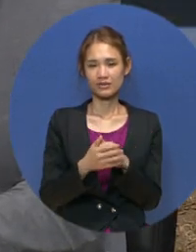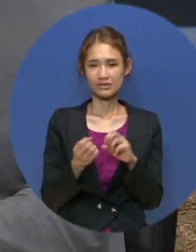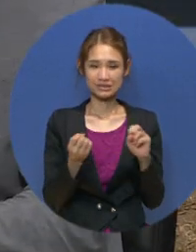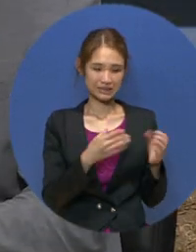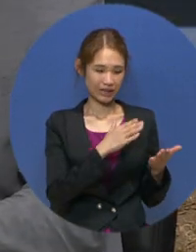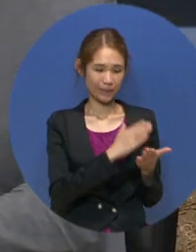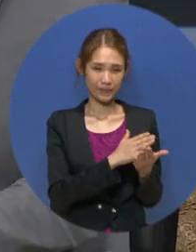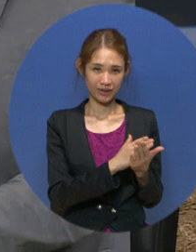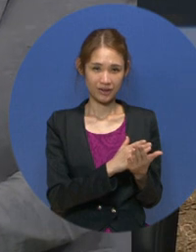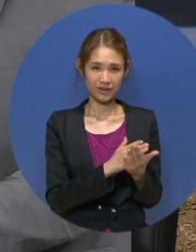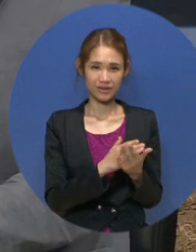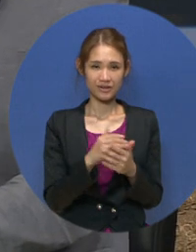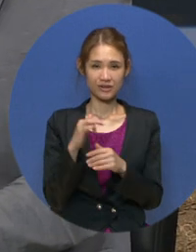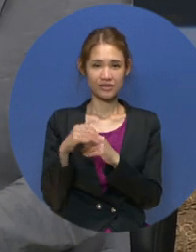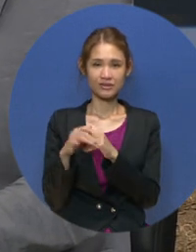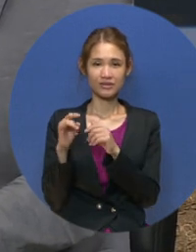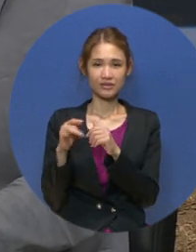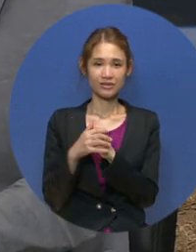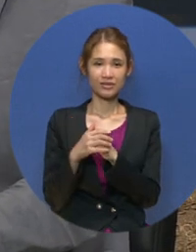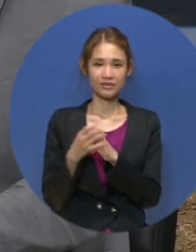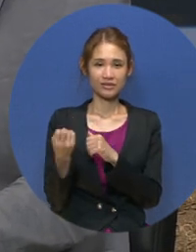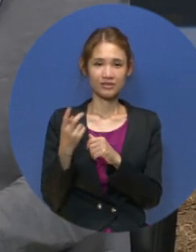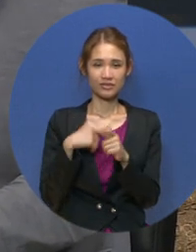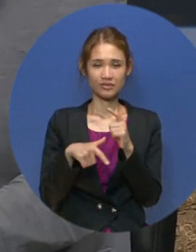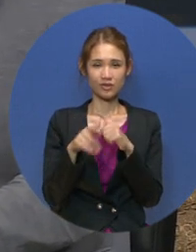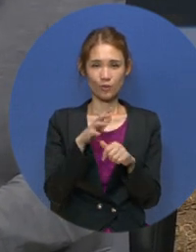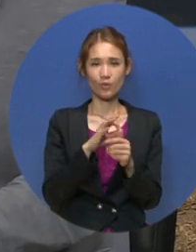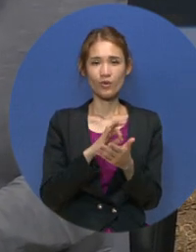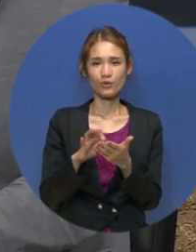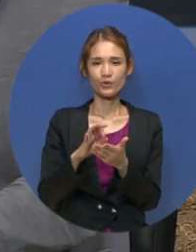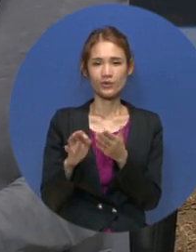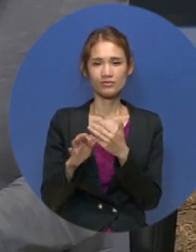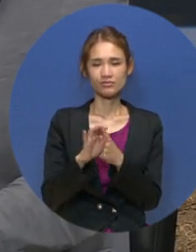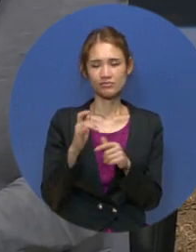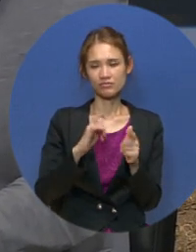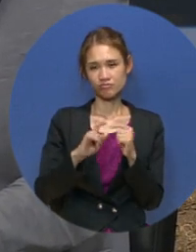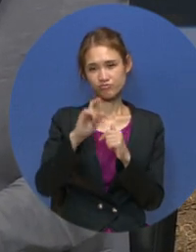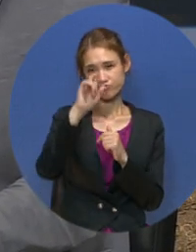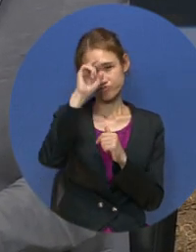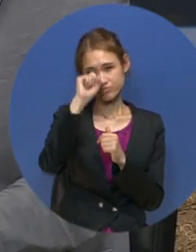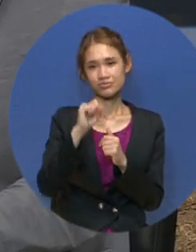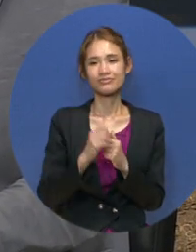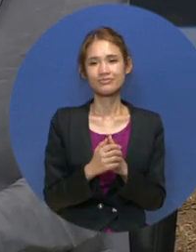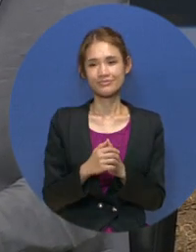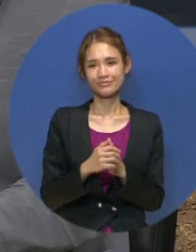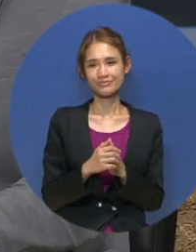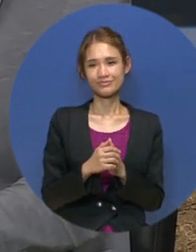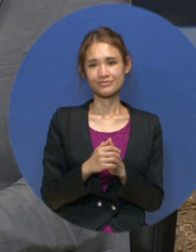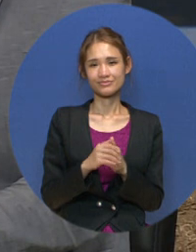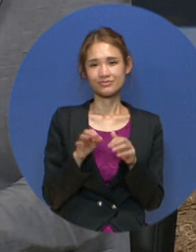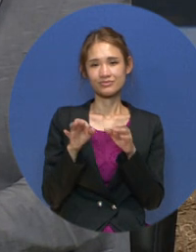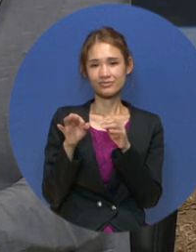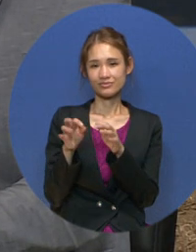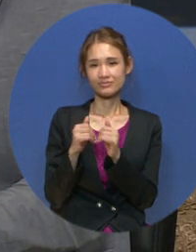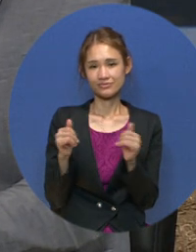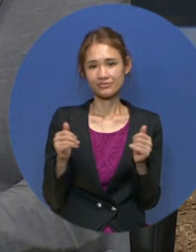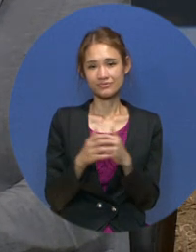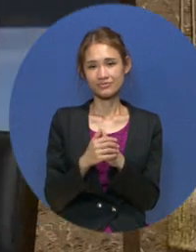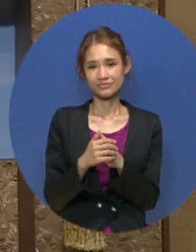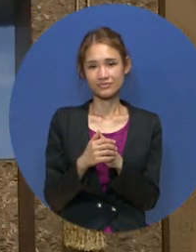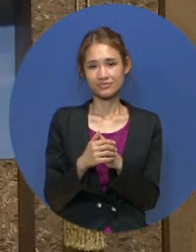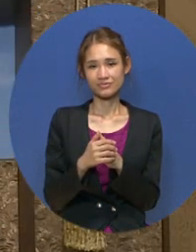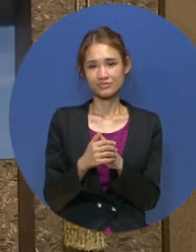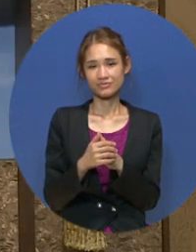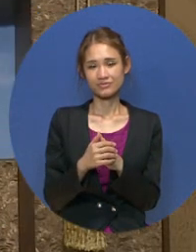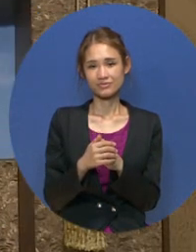가는 게 아니라 이 맞습니다. 숲스토리에 와서 또더잘 활용되면은 훨씬 그리고 좋으니까요. 기증해 주시는 분들에게는